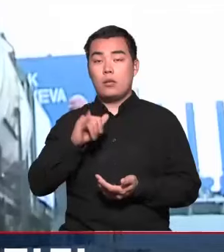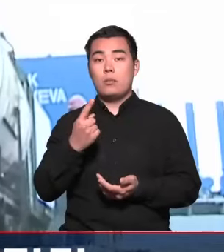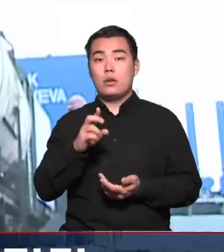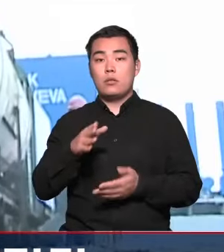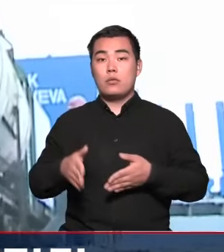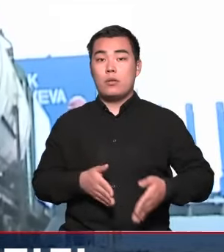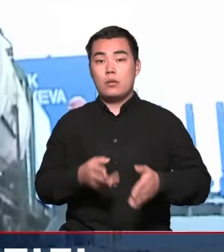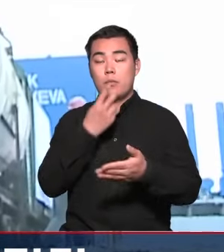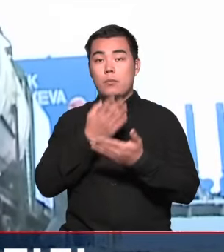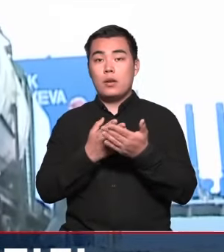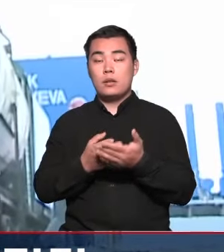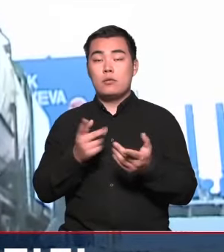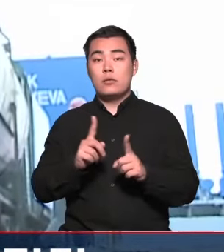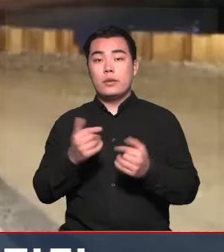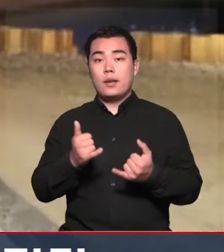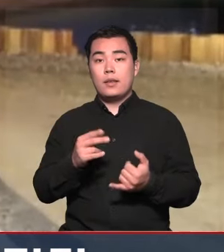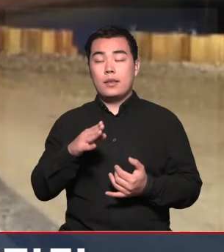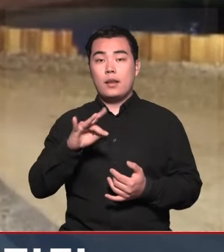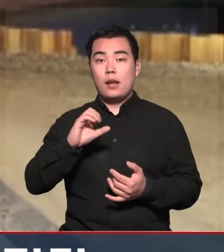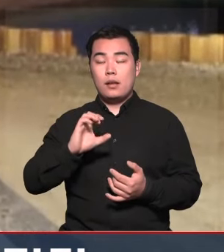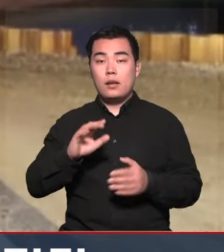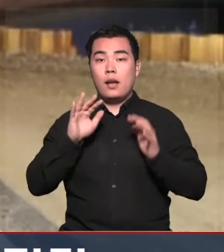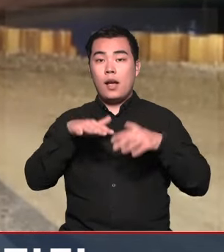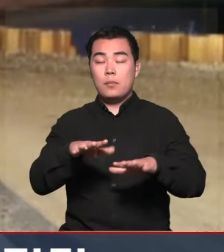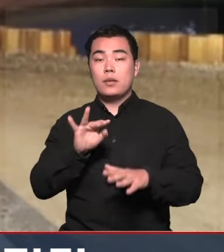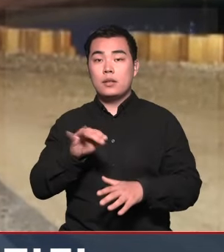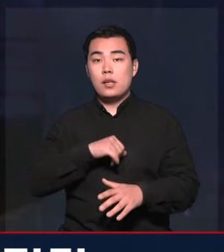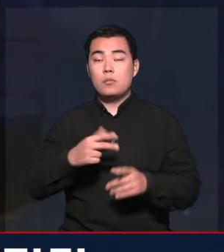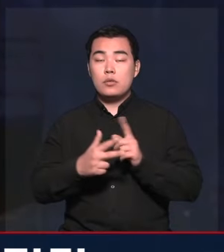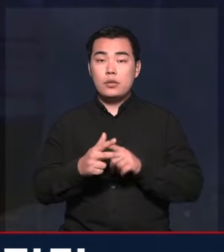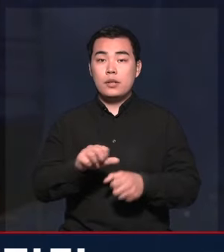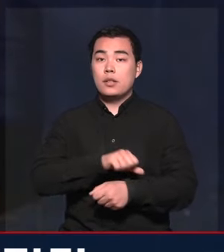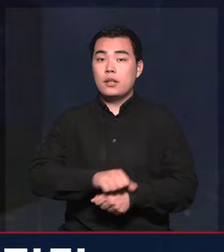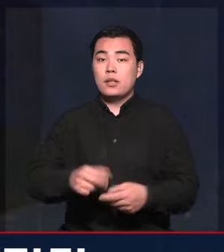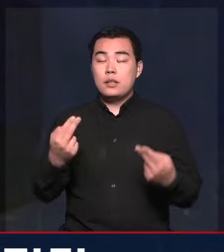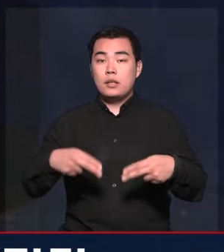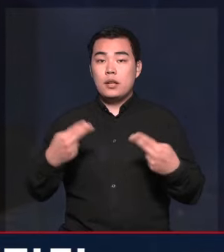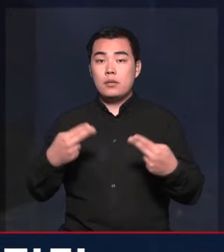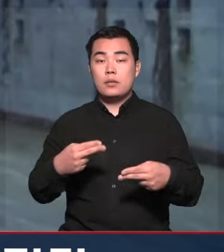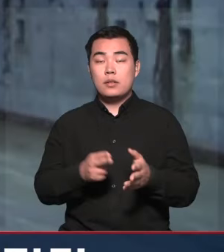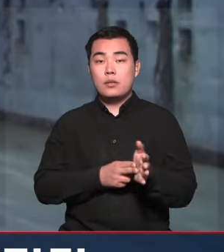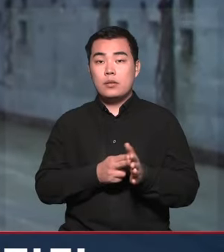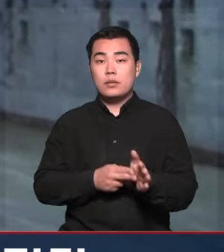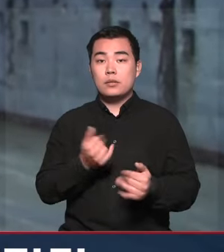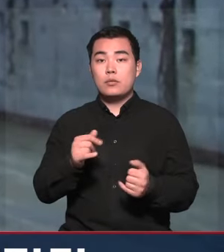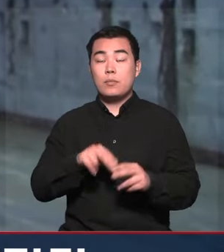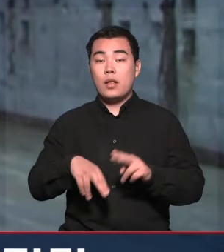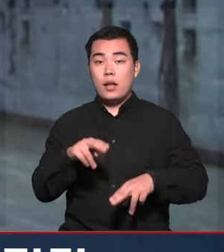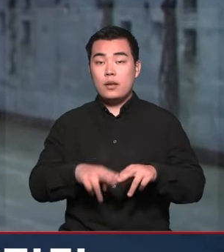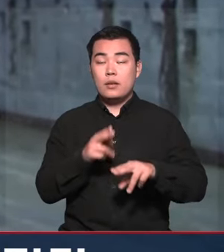бастамасын іске асыру, Транскаспий халықаралық көлік дәлізін және үшінші трансшекаралық темір жолды салу бұл жай ғана жоспар